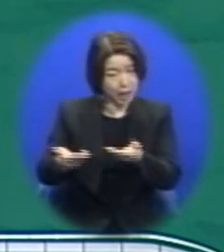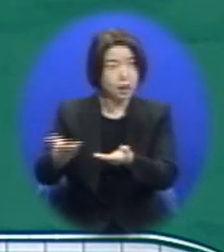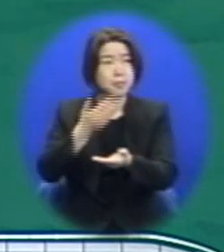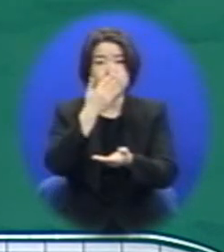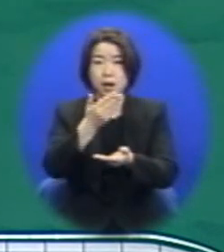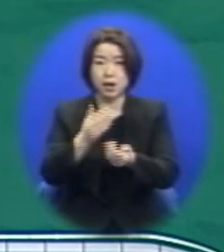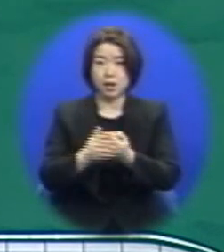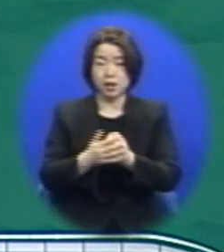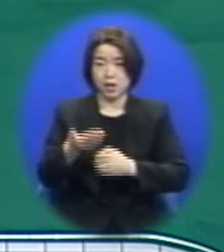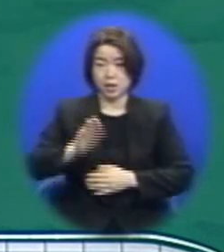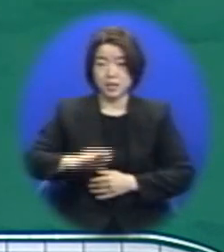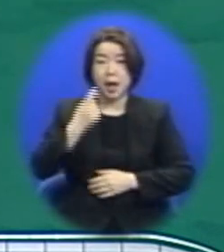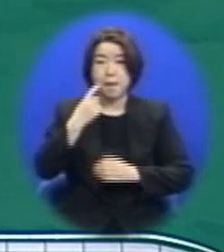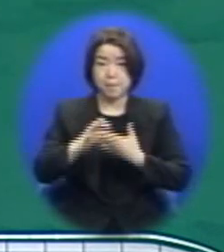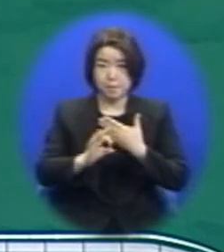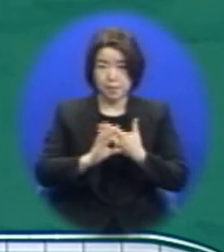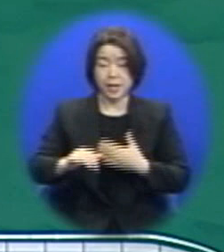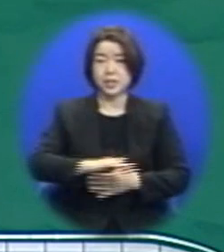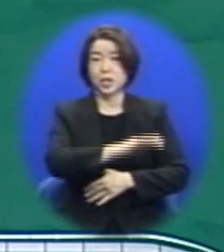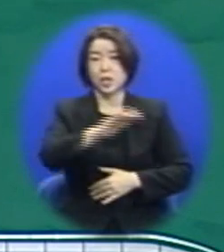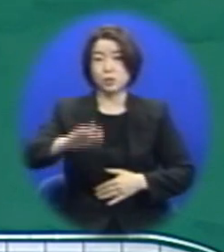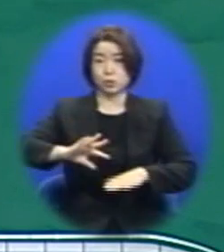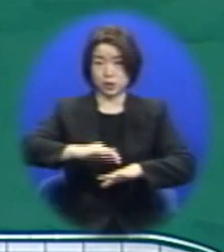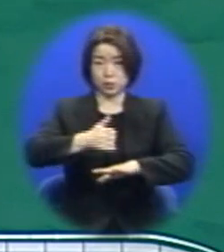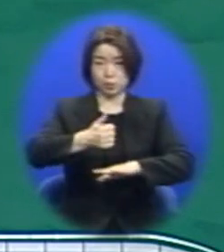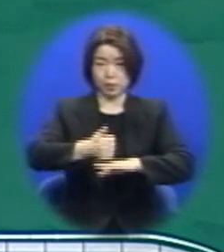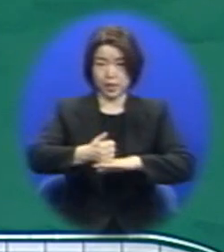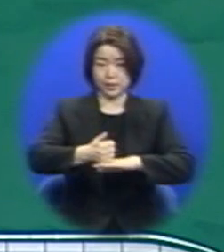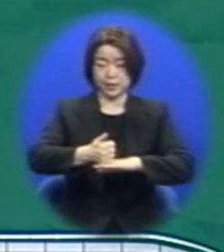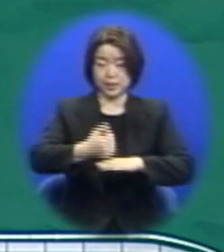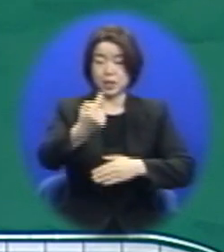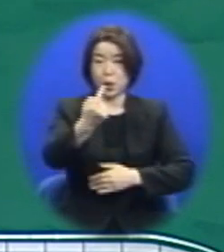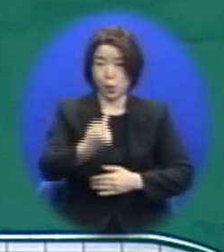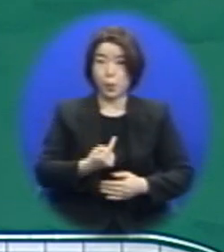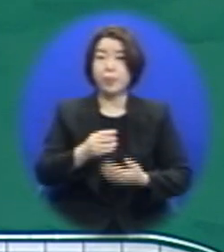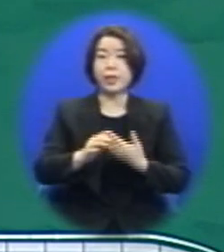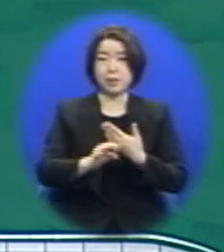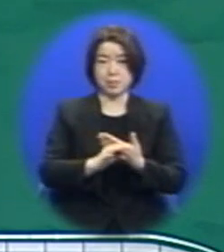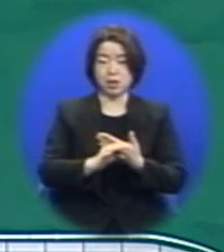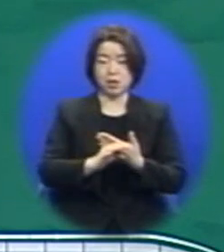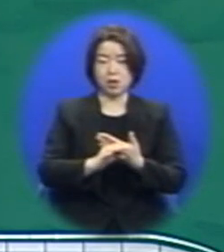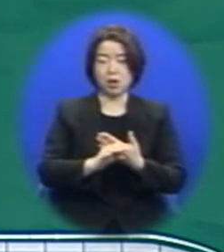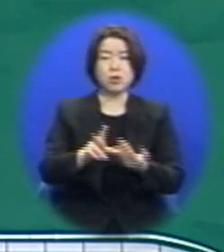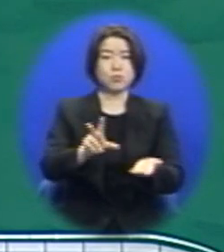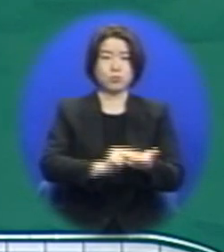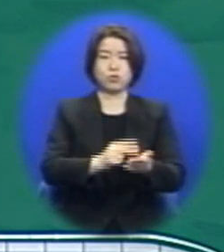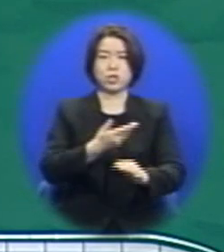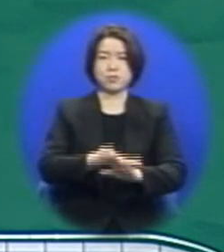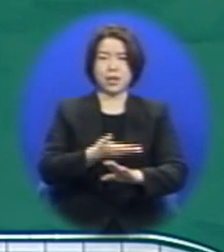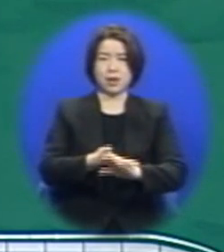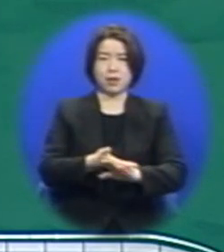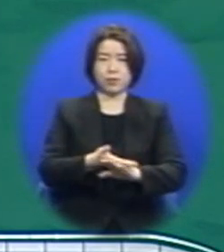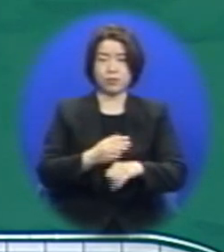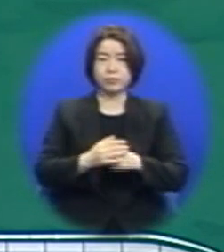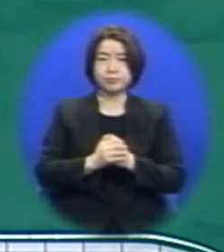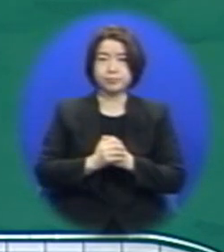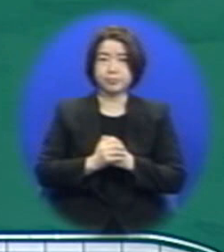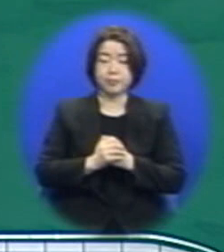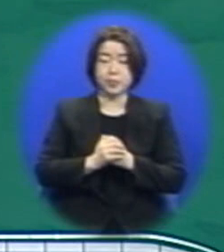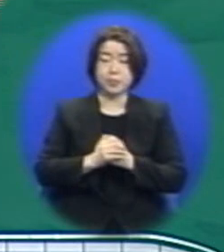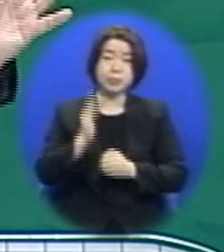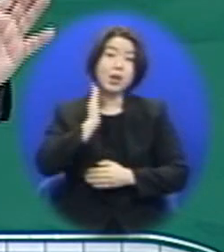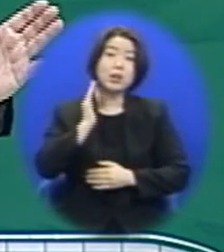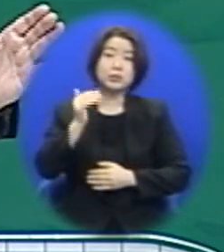근데 만약에 우리의 왕이 온다면, 그럼 문제는 달라집니다.